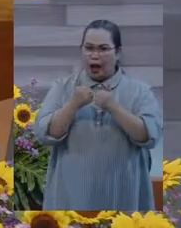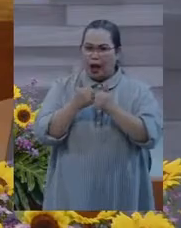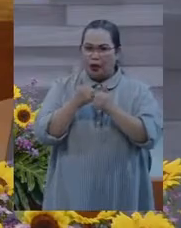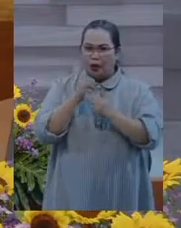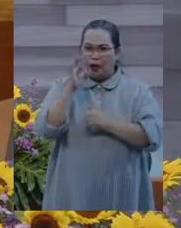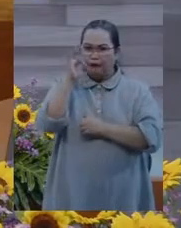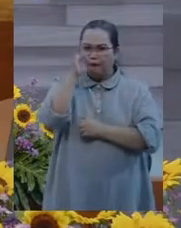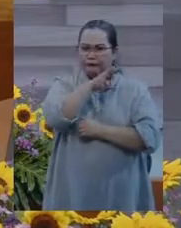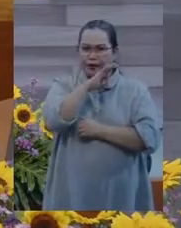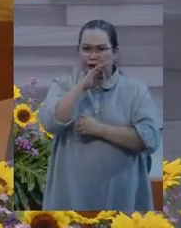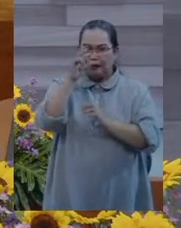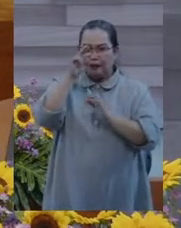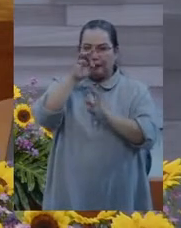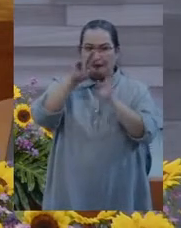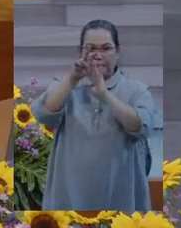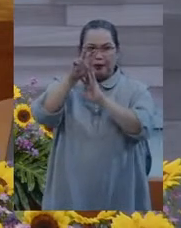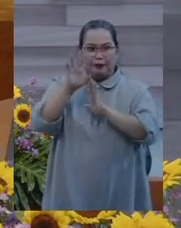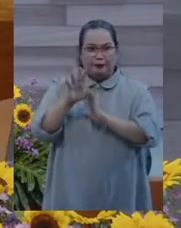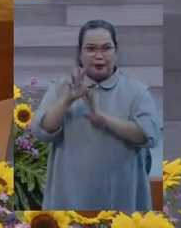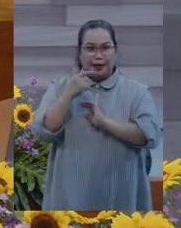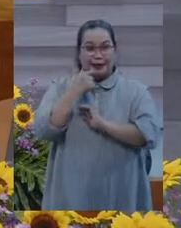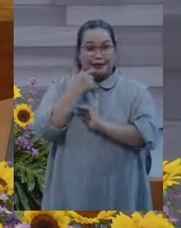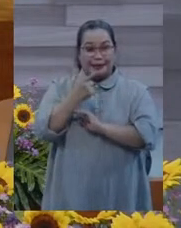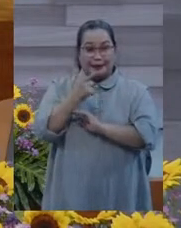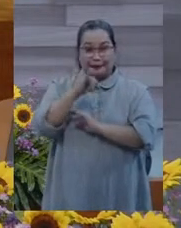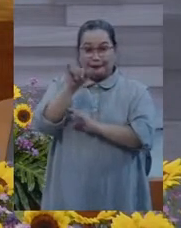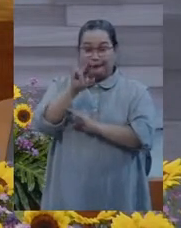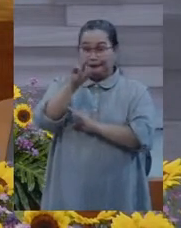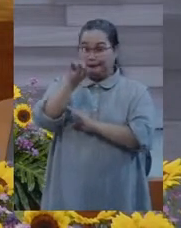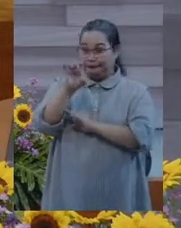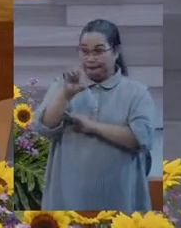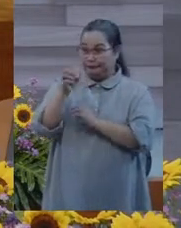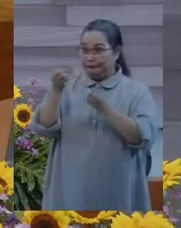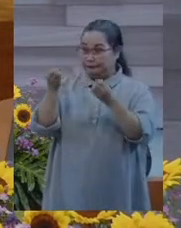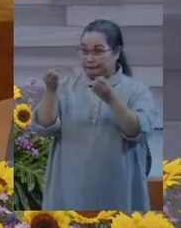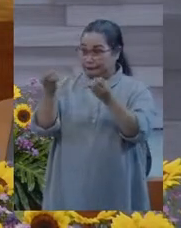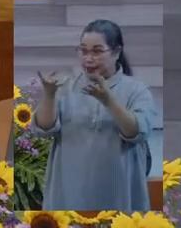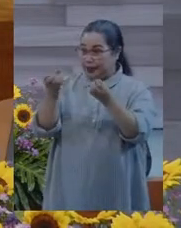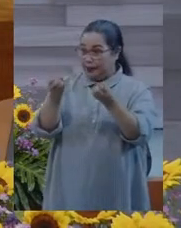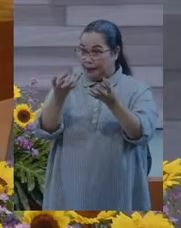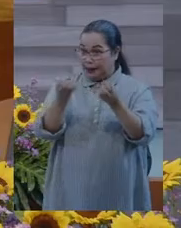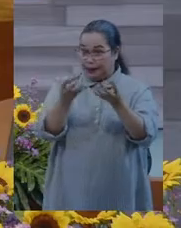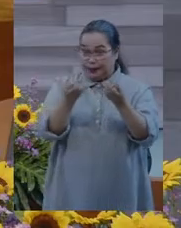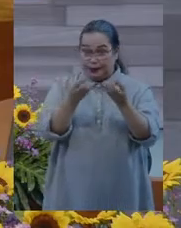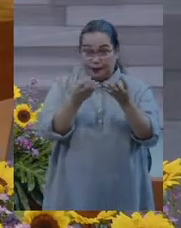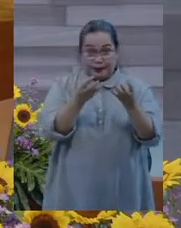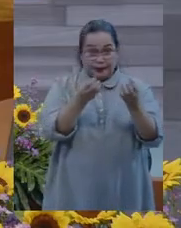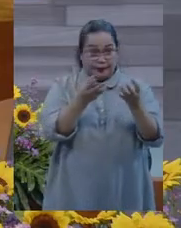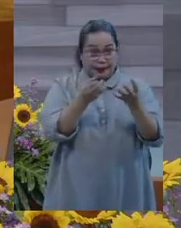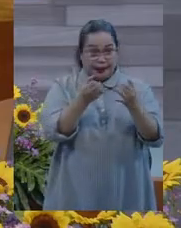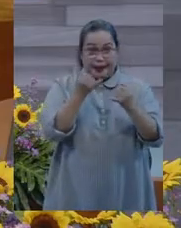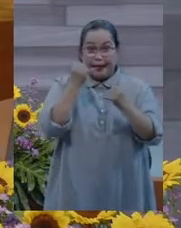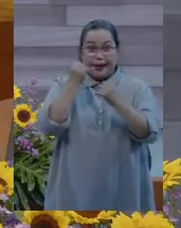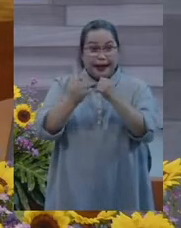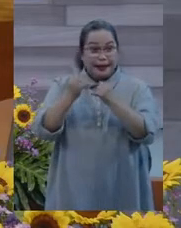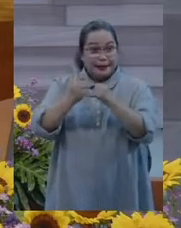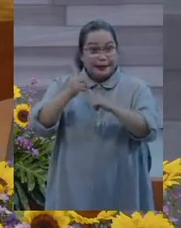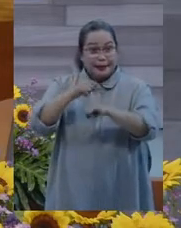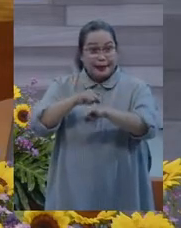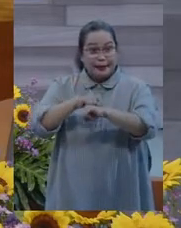propeta na sinabi ni Jude ay dadami sa mga huling araw.